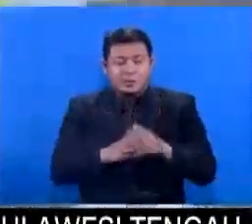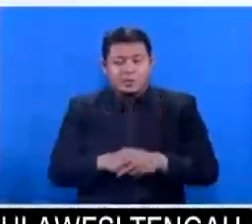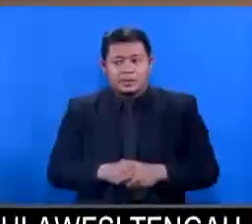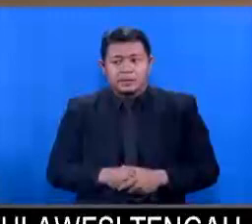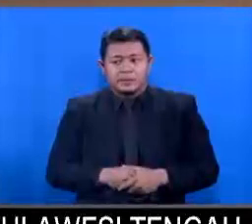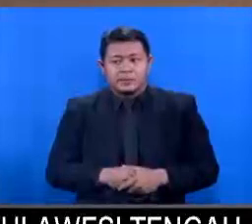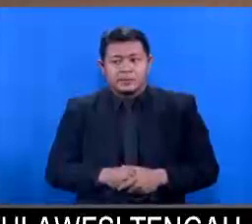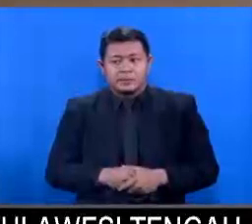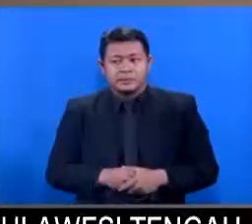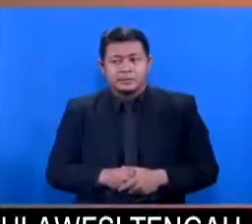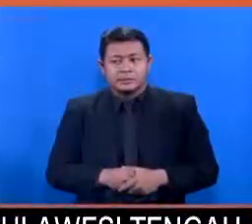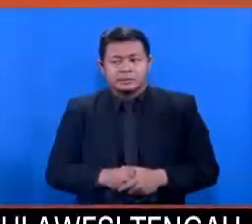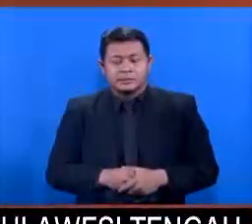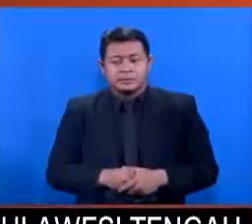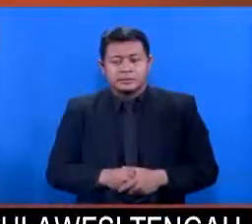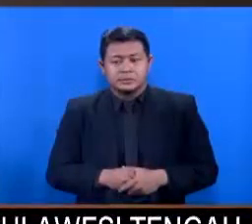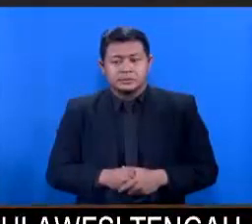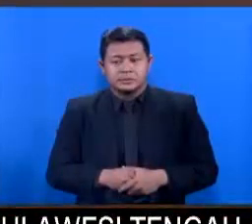sini.